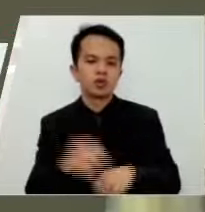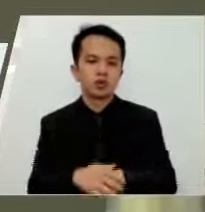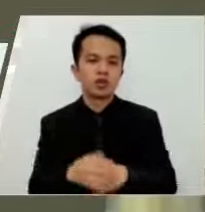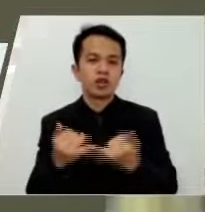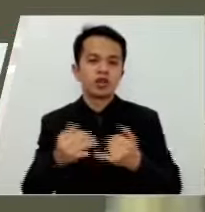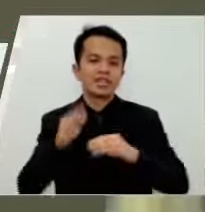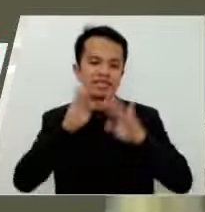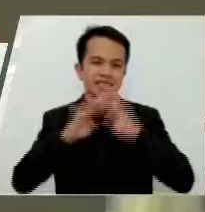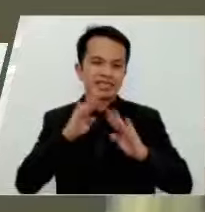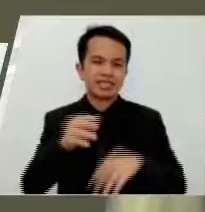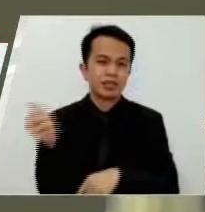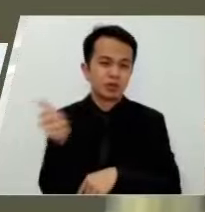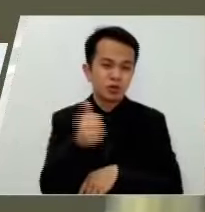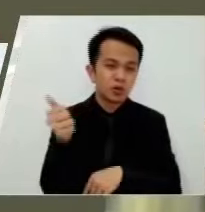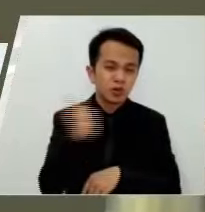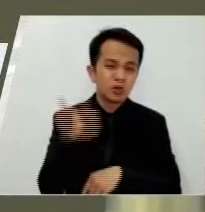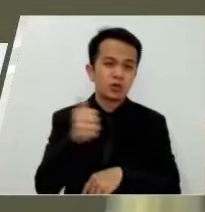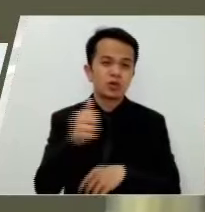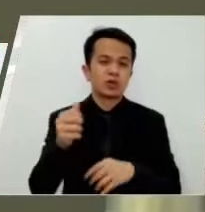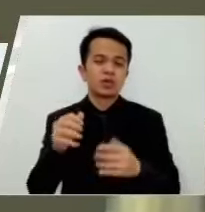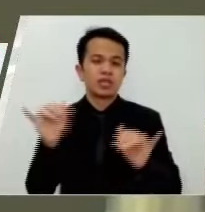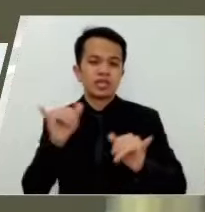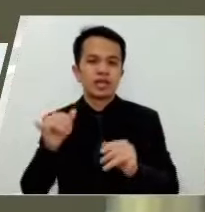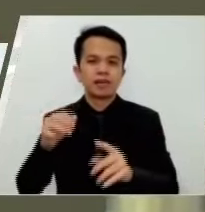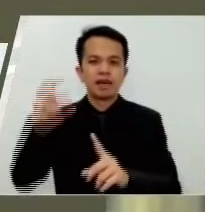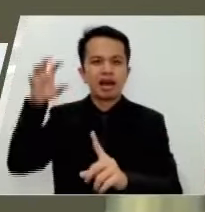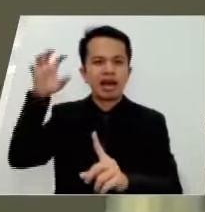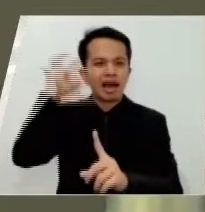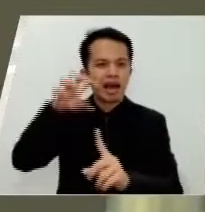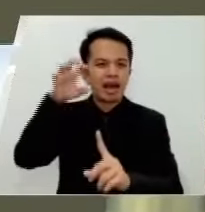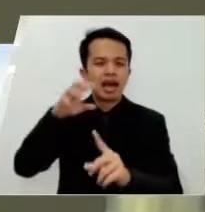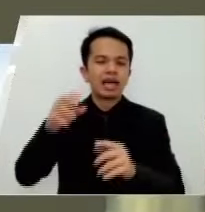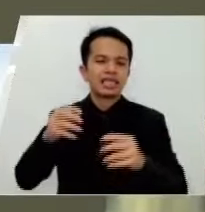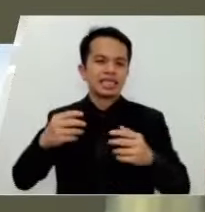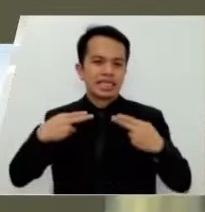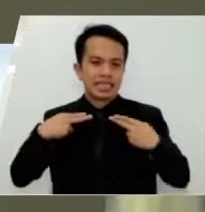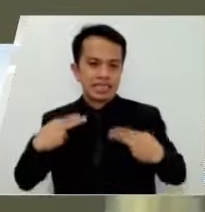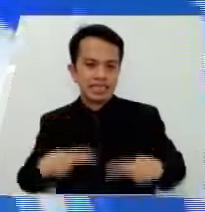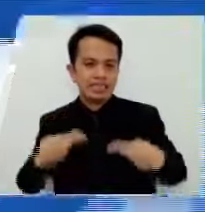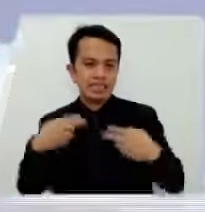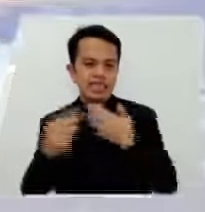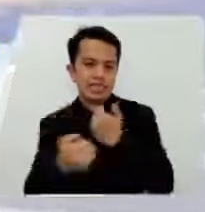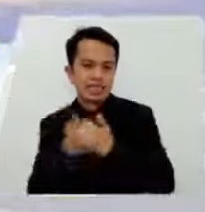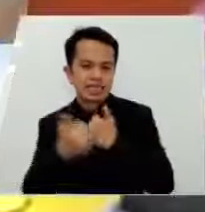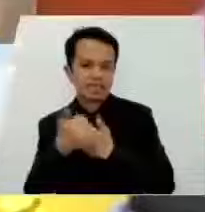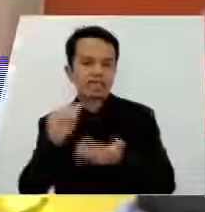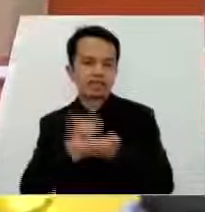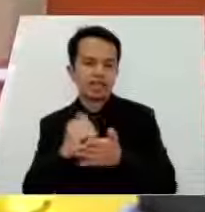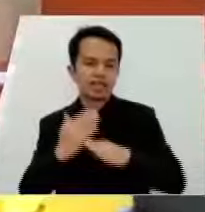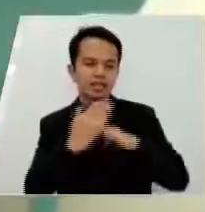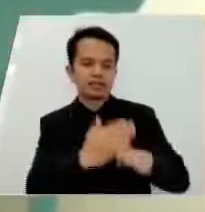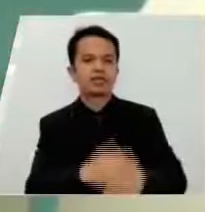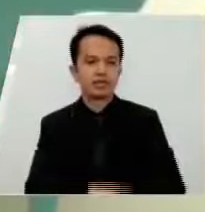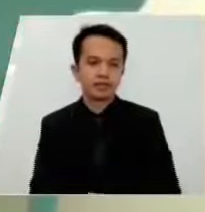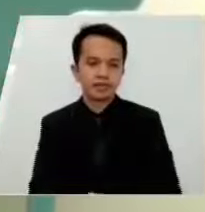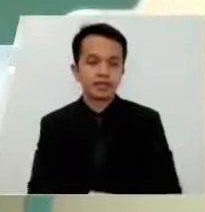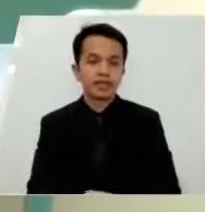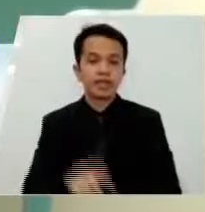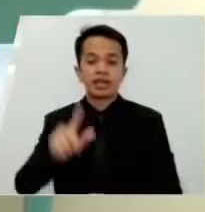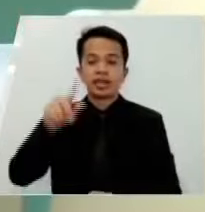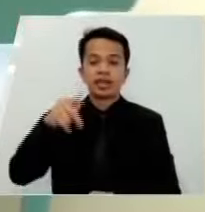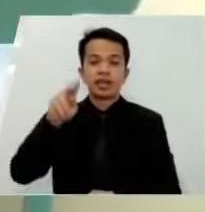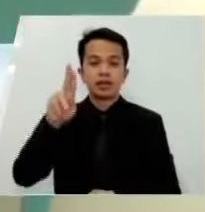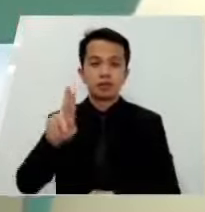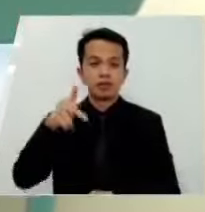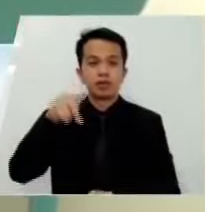ng pag-commute, yung exposure sa health risk natin, yun po ang naiiwasan ho natin. Sa Lapu-Lapu City, hanggang